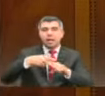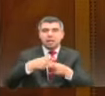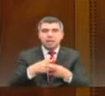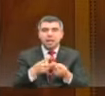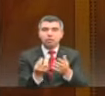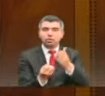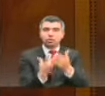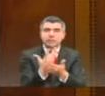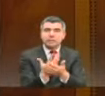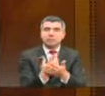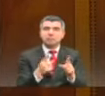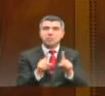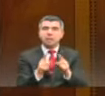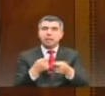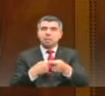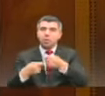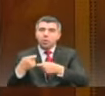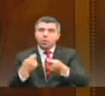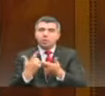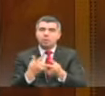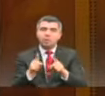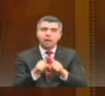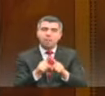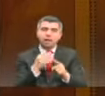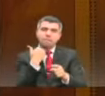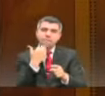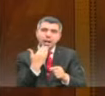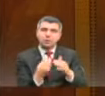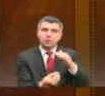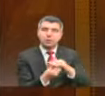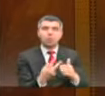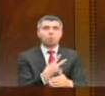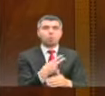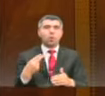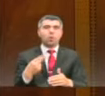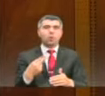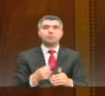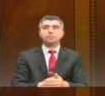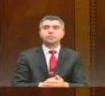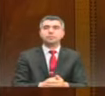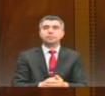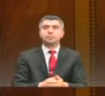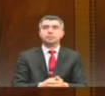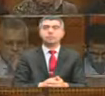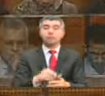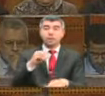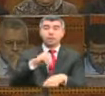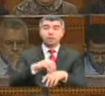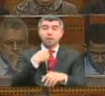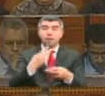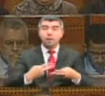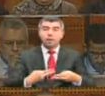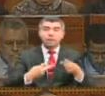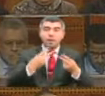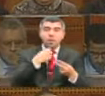والدفاع التجاري، مكافحة الممارسات المخلة بالمنافسة الشريفة. وعلى مستوى إعطاء انطلاقة جديدة